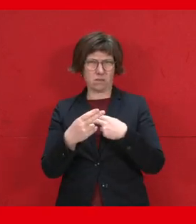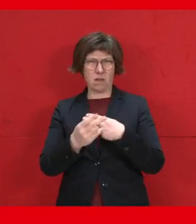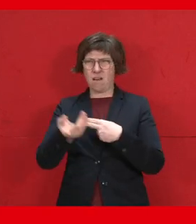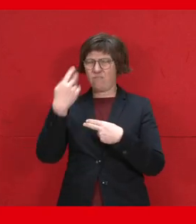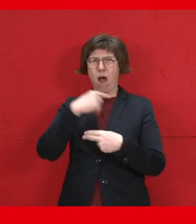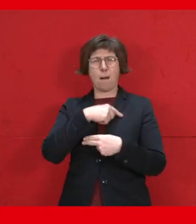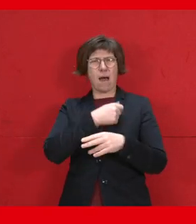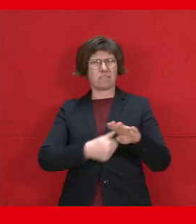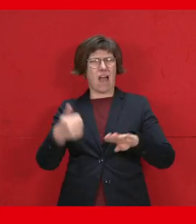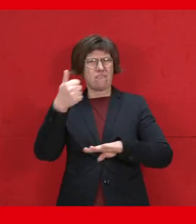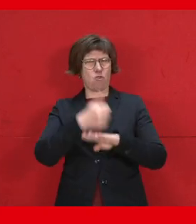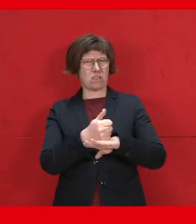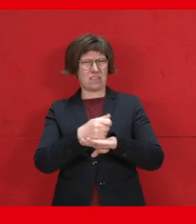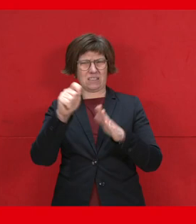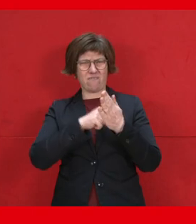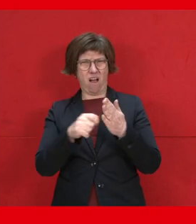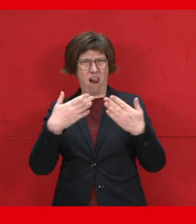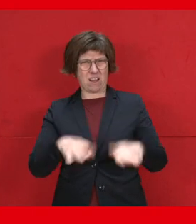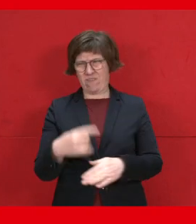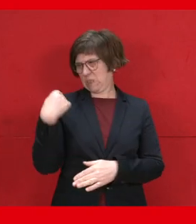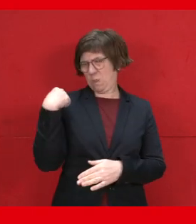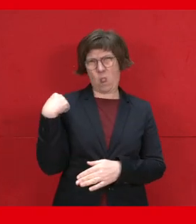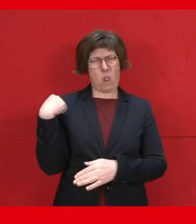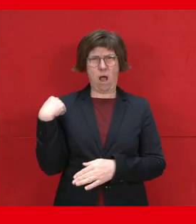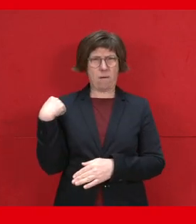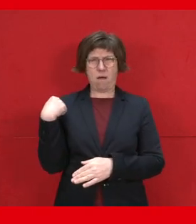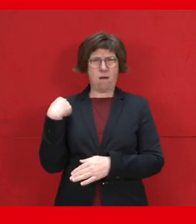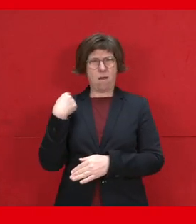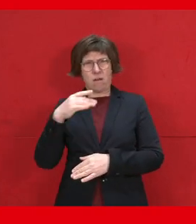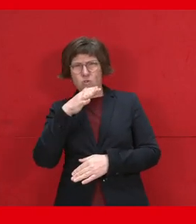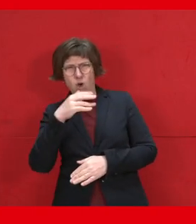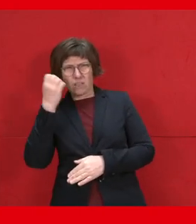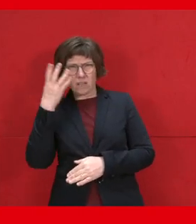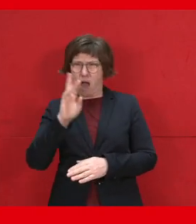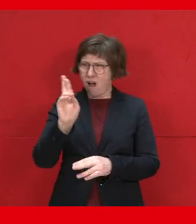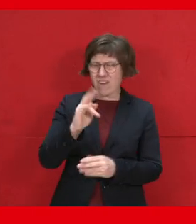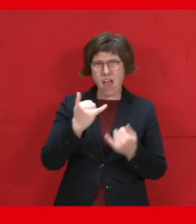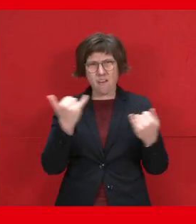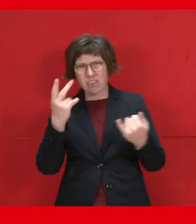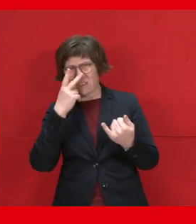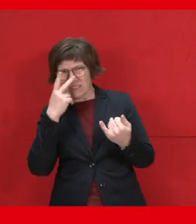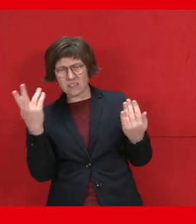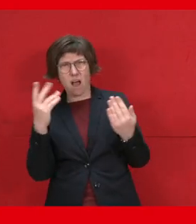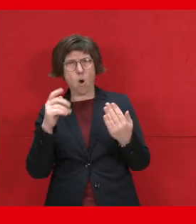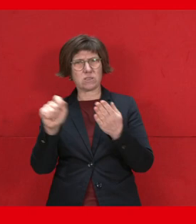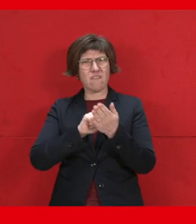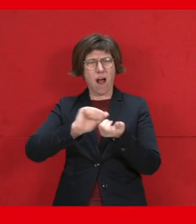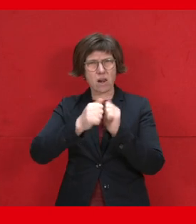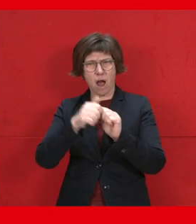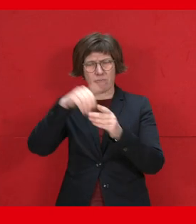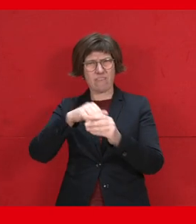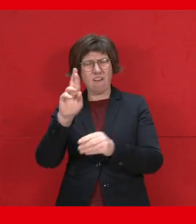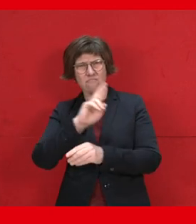einen Parteivorsitzenden gewählt haben, ist es eben noch nicht ganz klar, mit wem und wie sie in diesen Wahlkampf starten